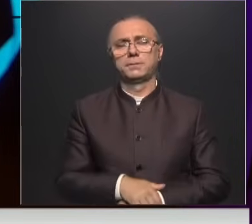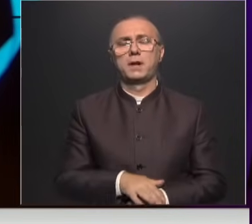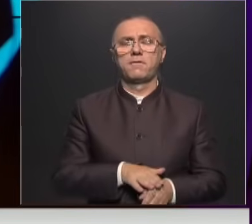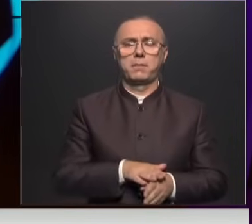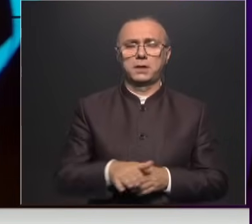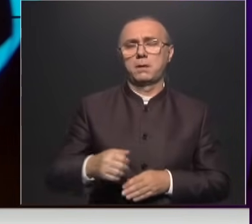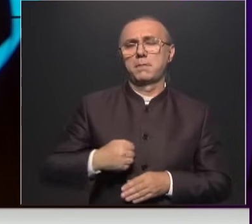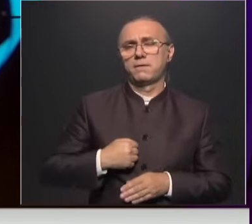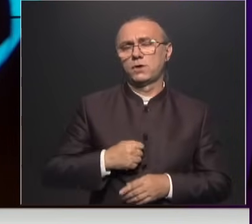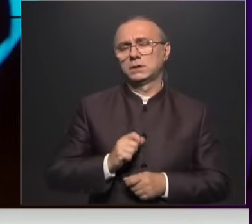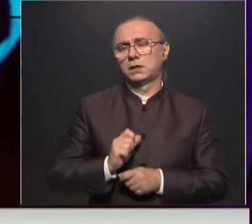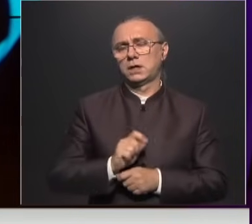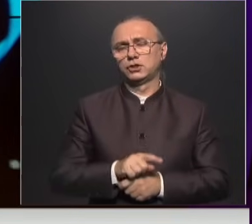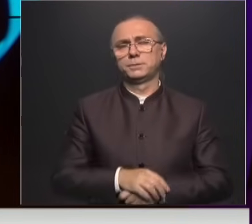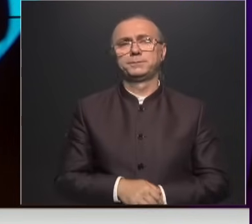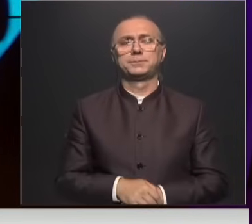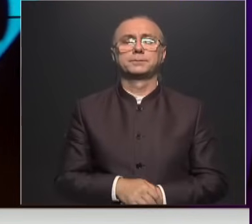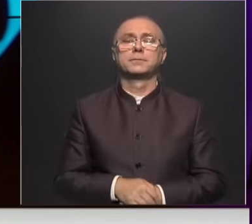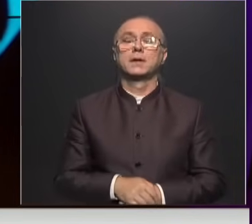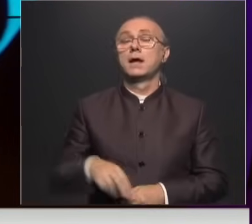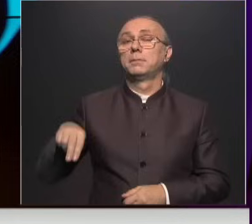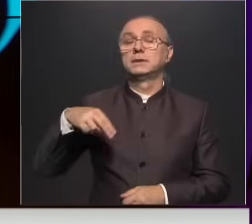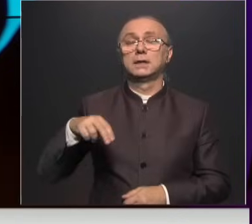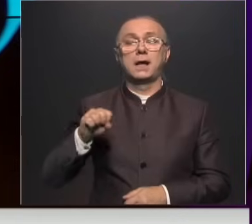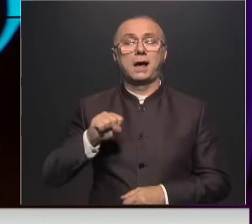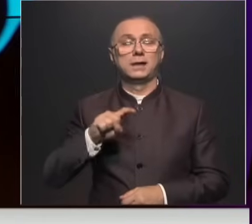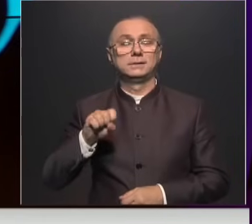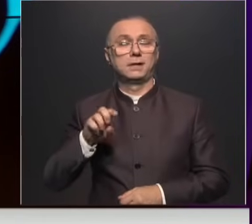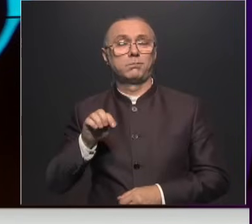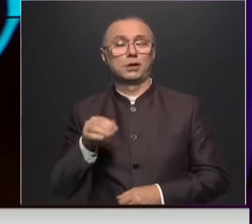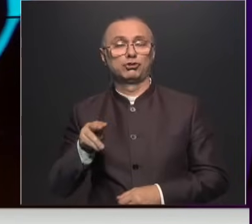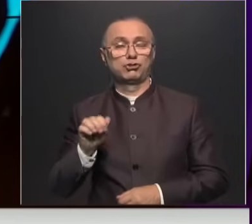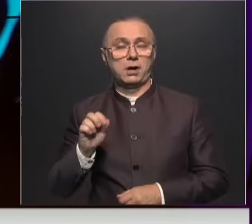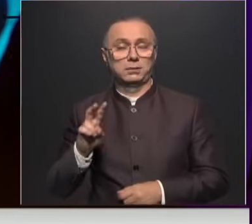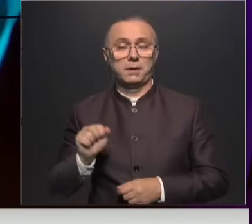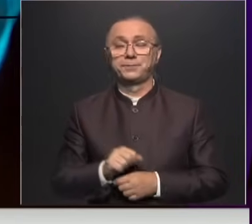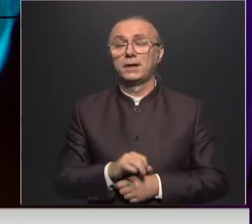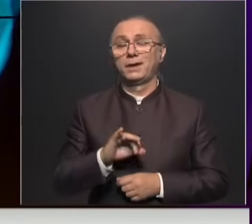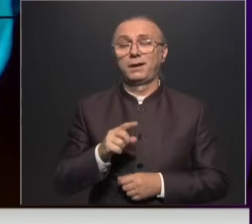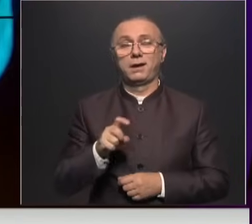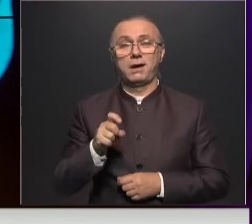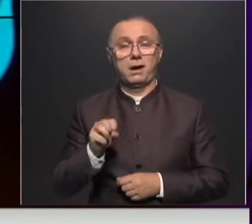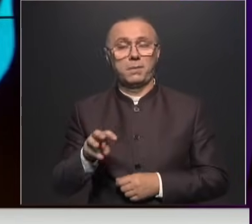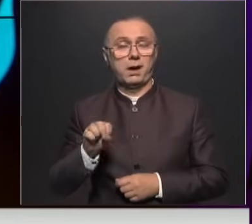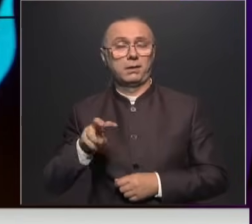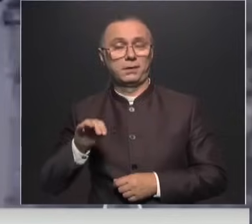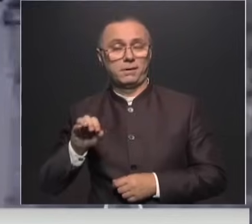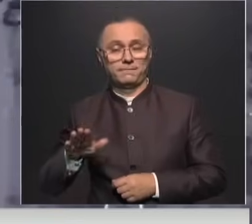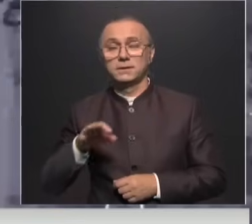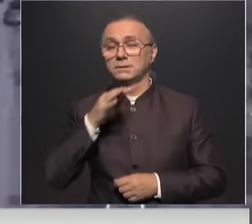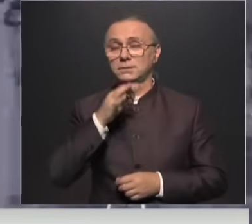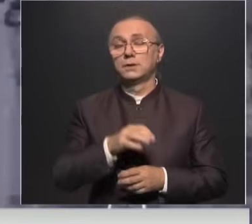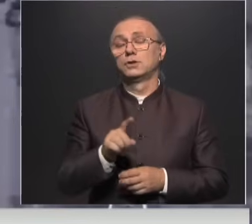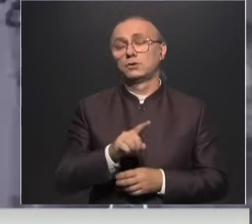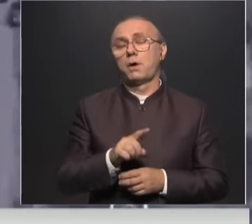Президент Азербайджана Ильхам Алиев заявил, что права и безопасность армянского населения Карабаха будут защищены. По его словам,